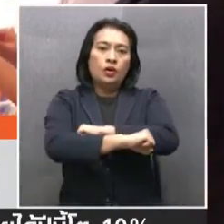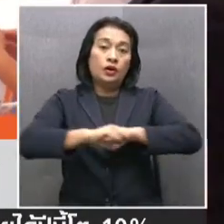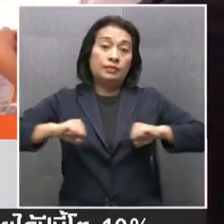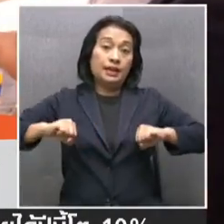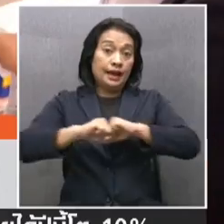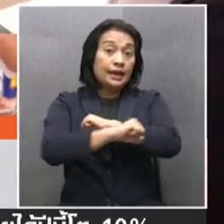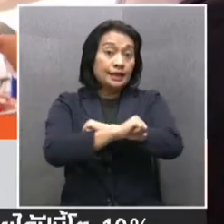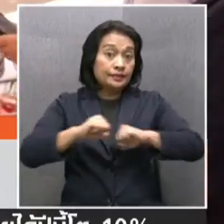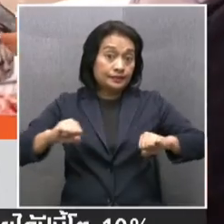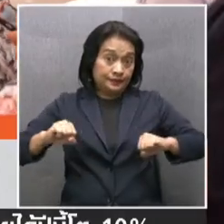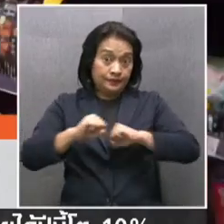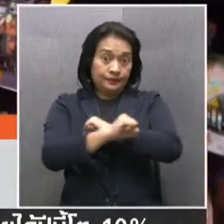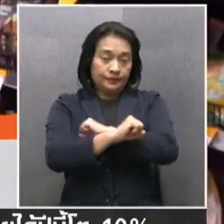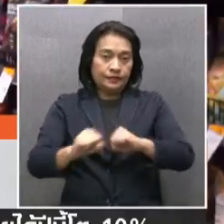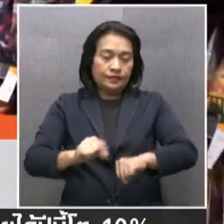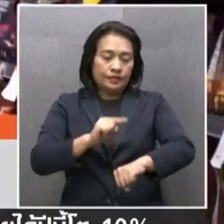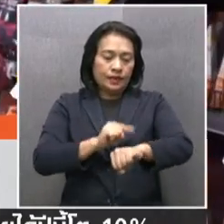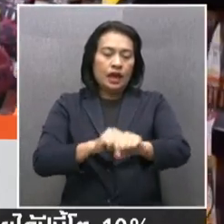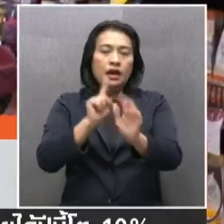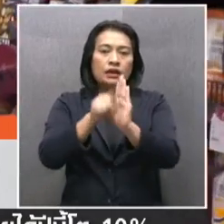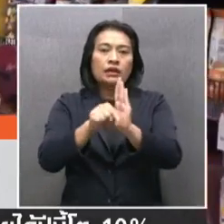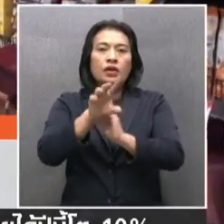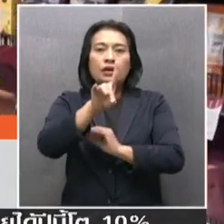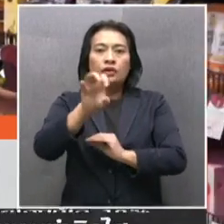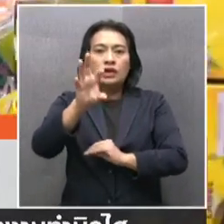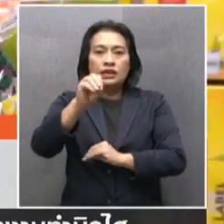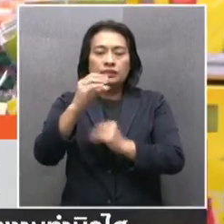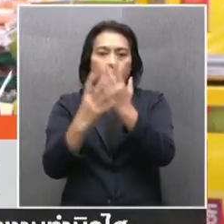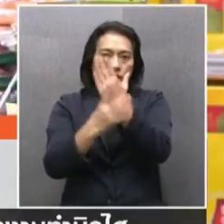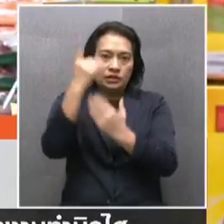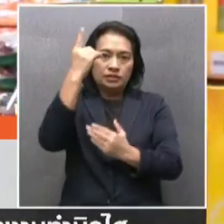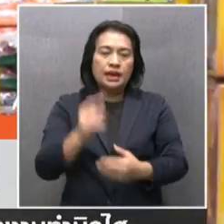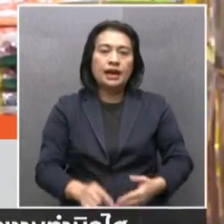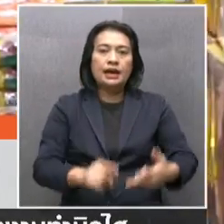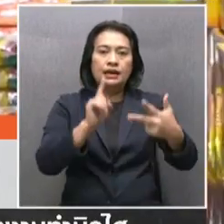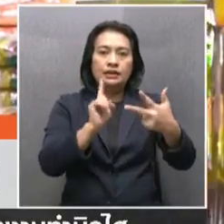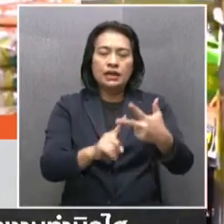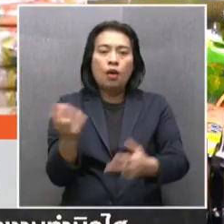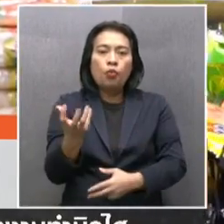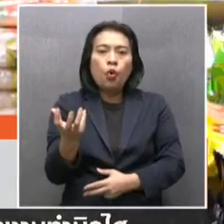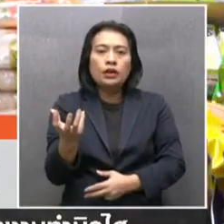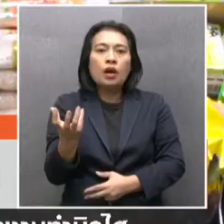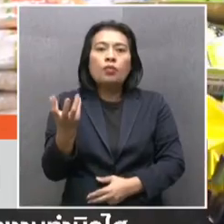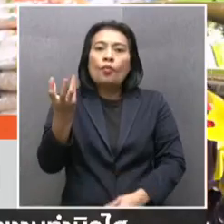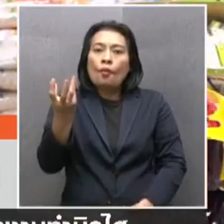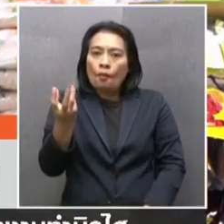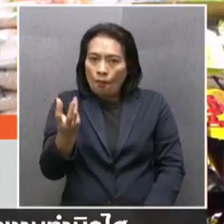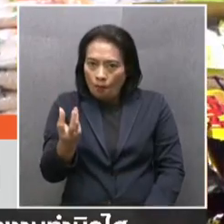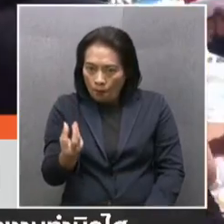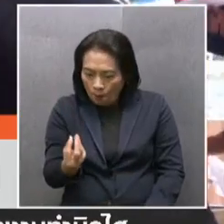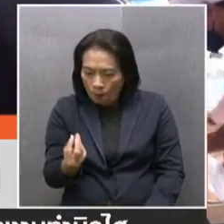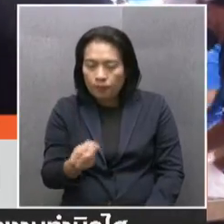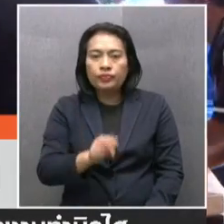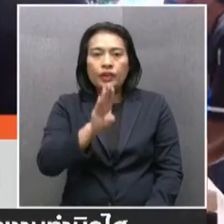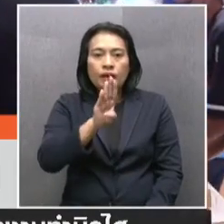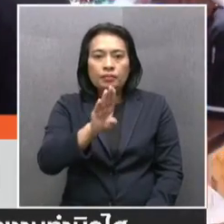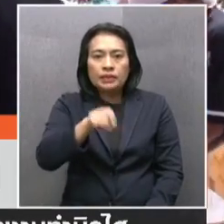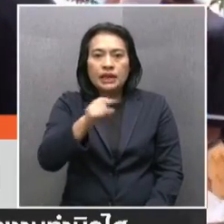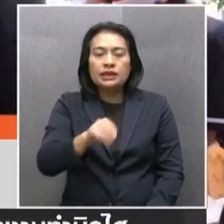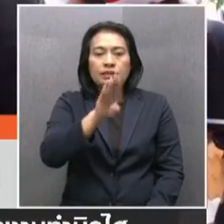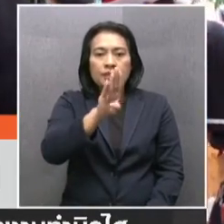เนี่ย150นาทีต่อสัปดาห์3ลดความอ้วนนะครับให้ค่าดัชนีมวลกายหรือว่า BMI เนี่ยไม่เ